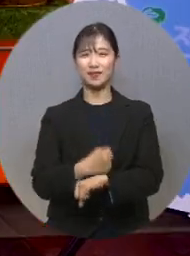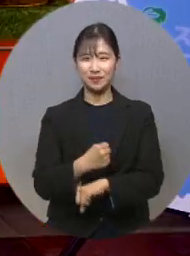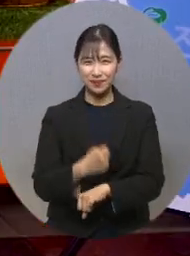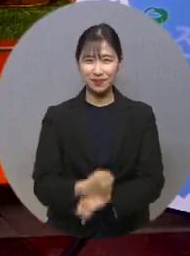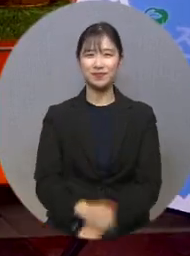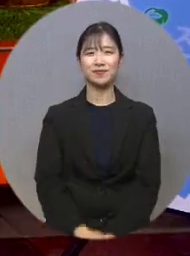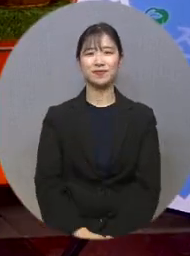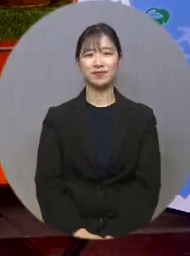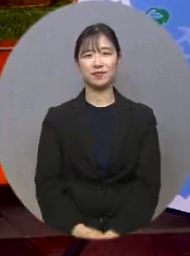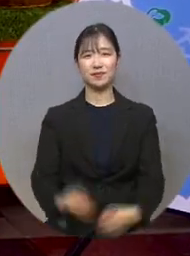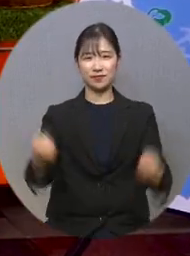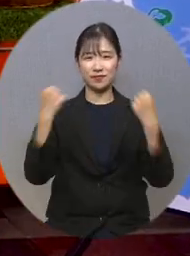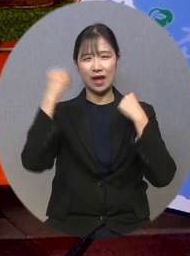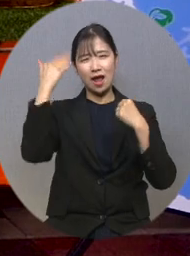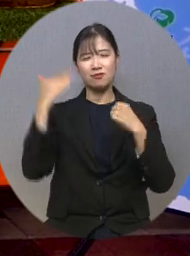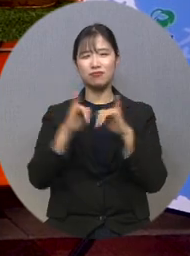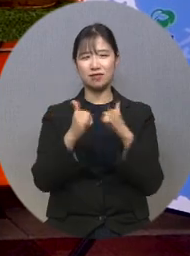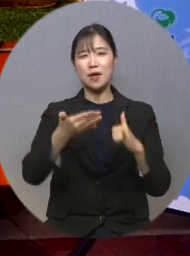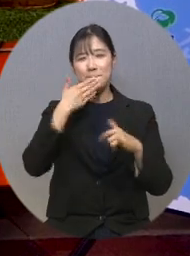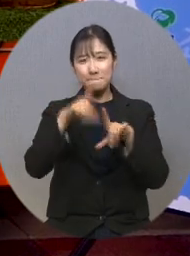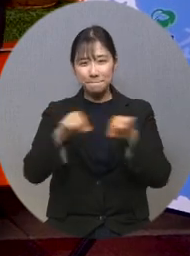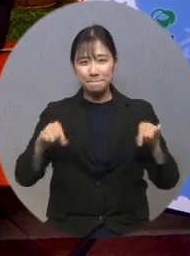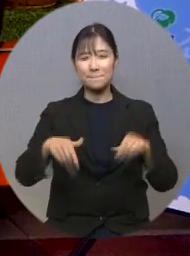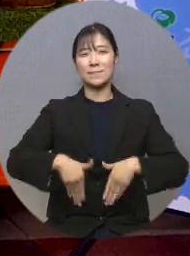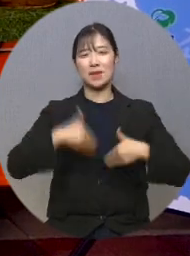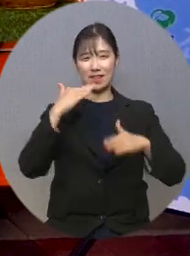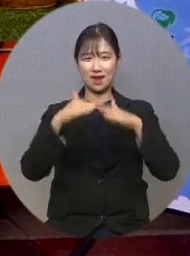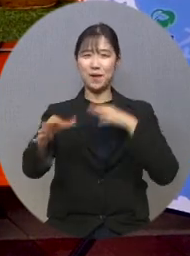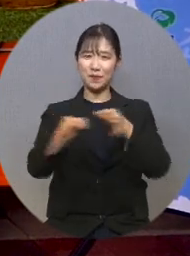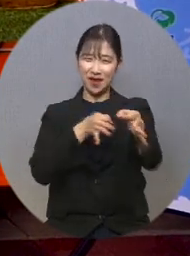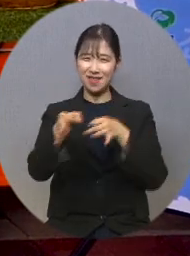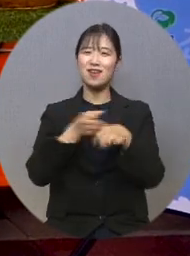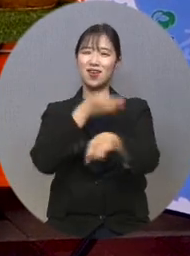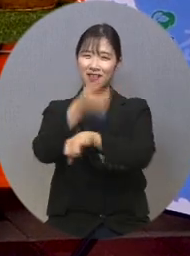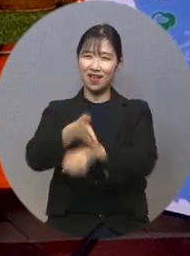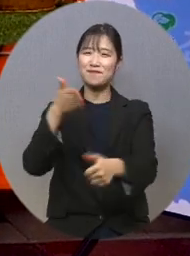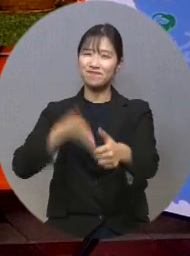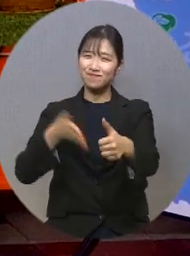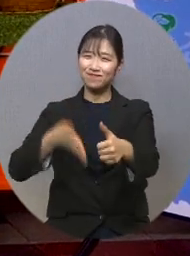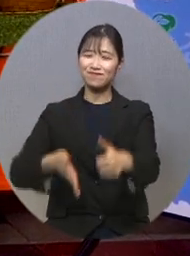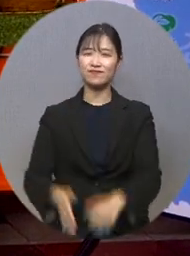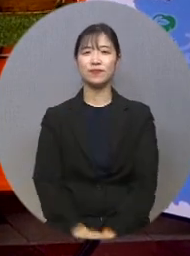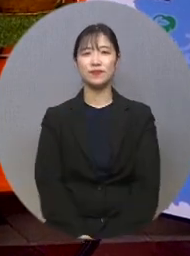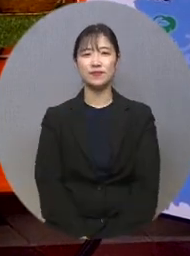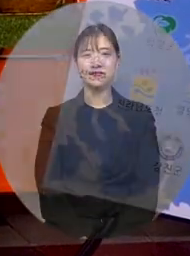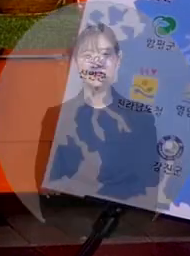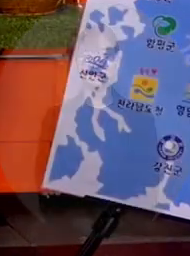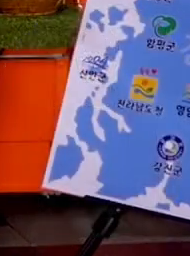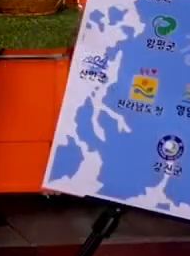하겠습니다. 건강한 한국인의 밥상은 남도장터에서 준비하세요.